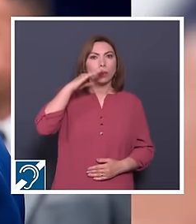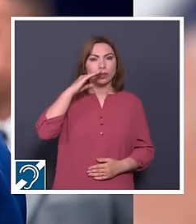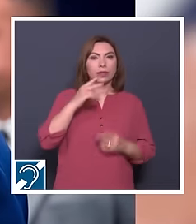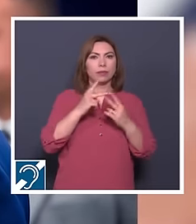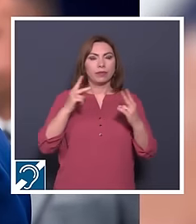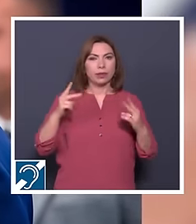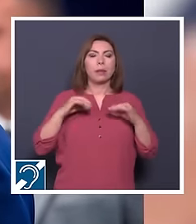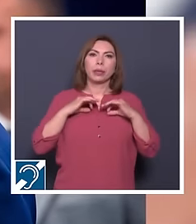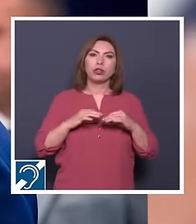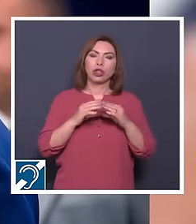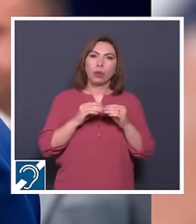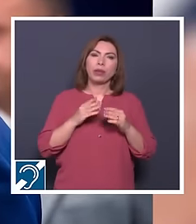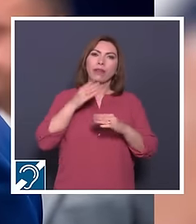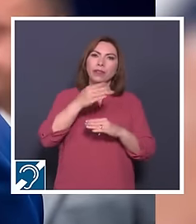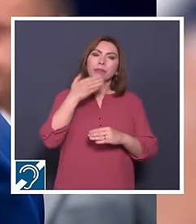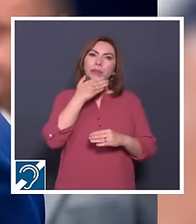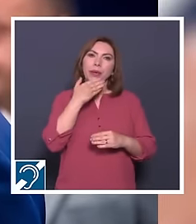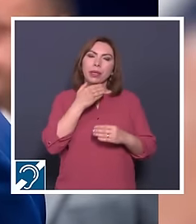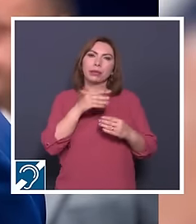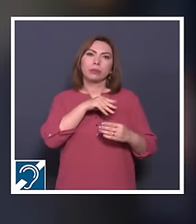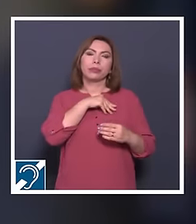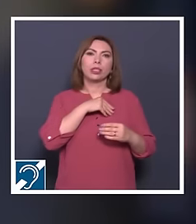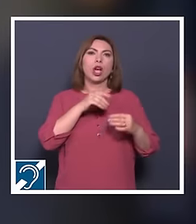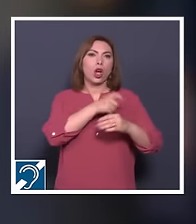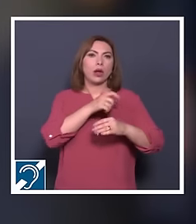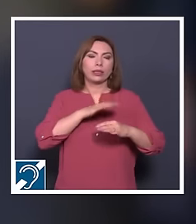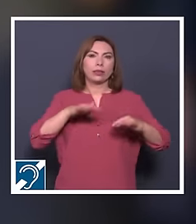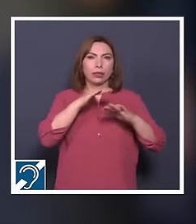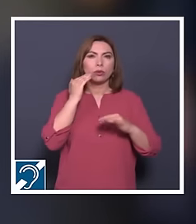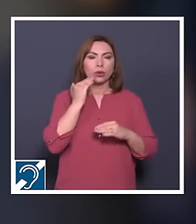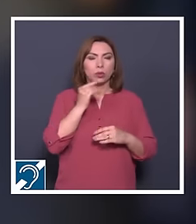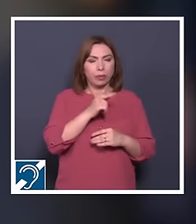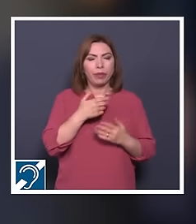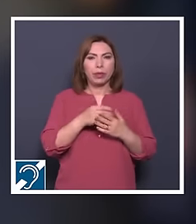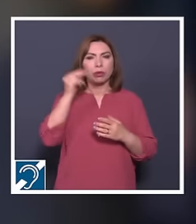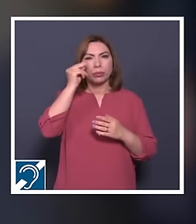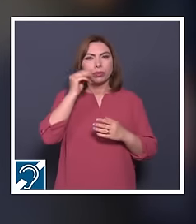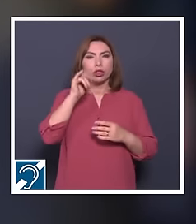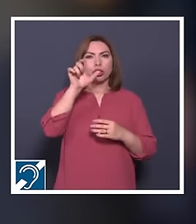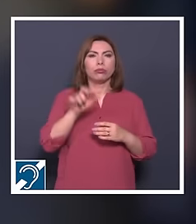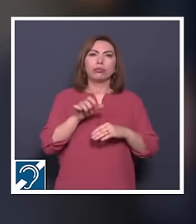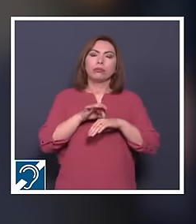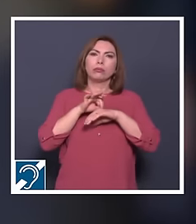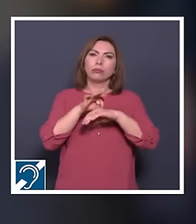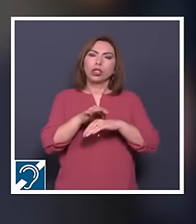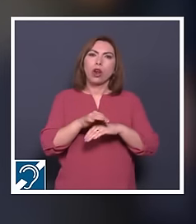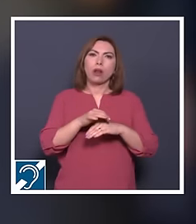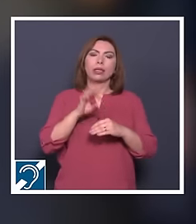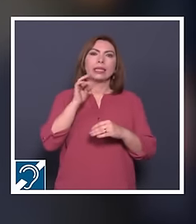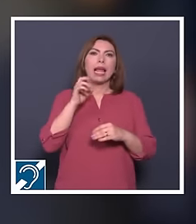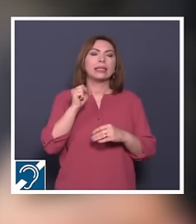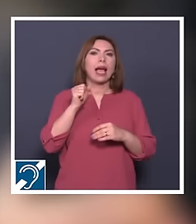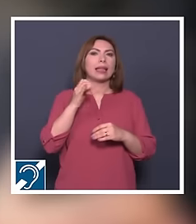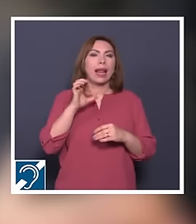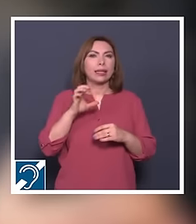vizitei, președintele României va fi premiat de către Consiliul Atlantic din Statele Unite pentru cariera și rolul de lider transatlantic